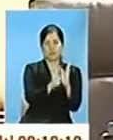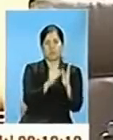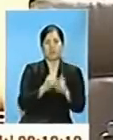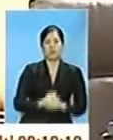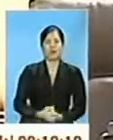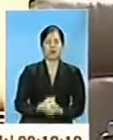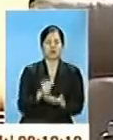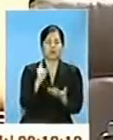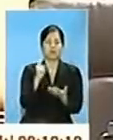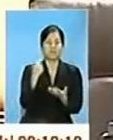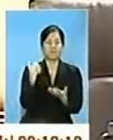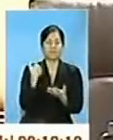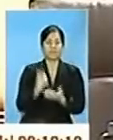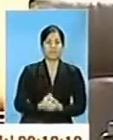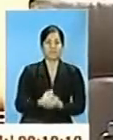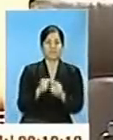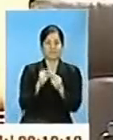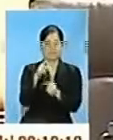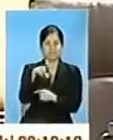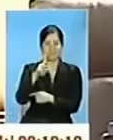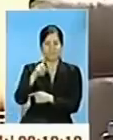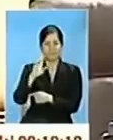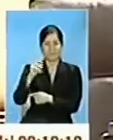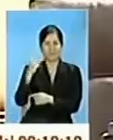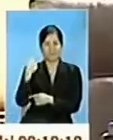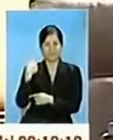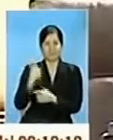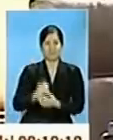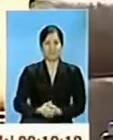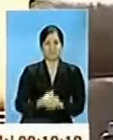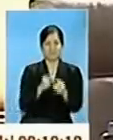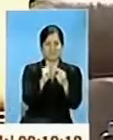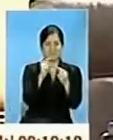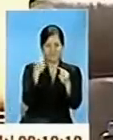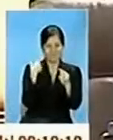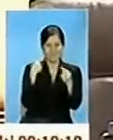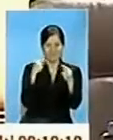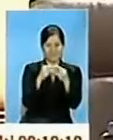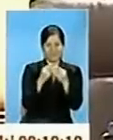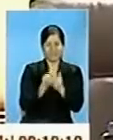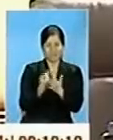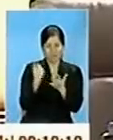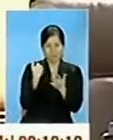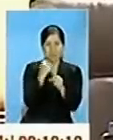มีพฤติกรรมอะไรต่างๆนานาผมกราบจริงๆกราบหัวหน้าพรรคฝ่ายค้าน